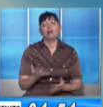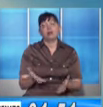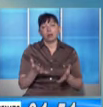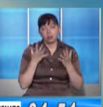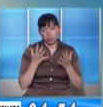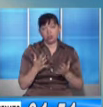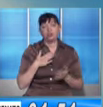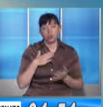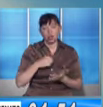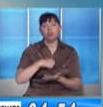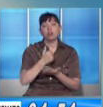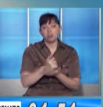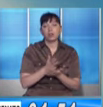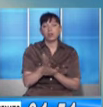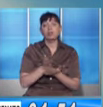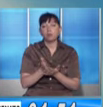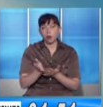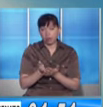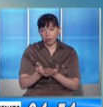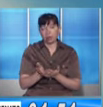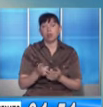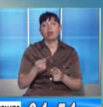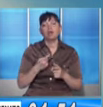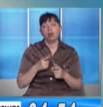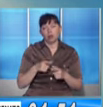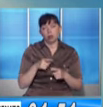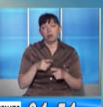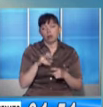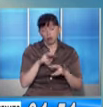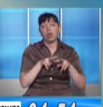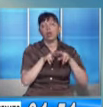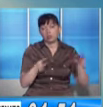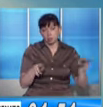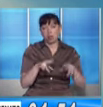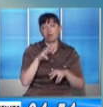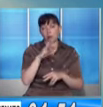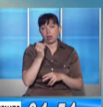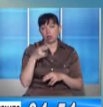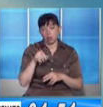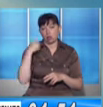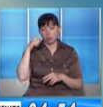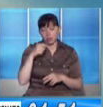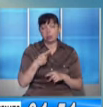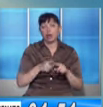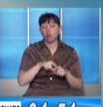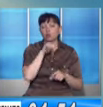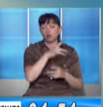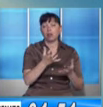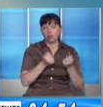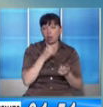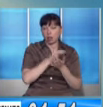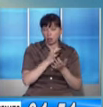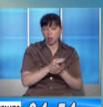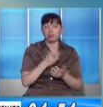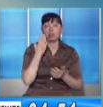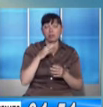Bineînțeles că prioritățile PAS-ului sunt aliniate la prioritățile doamnei președinte. Angajamentele pe care și le-a luat dumneiei în